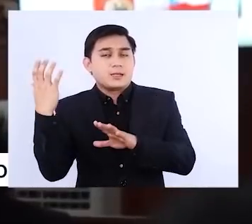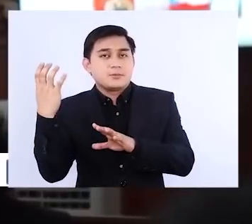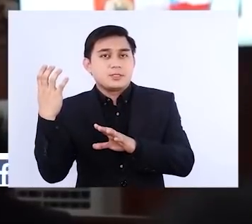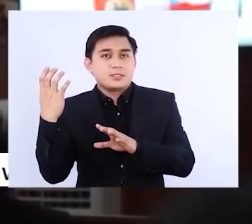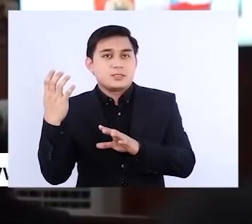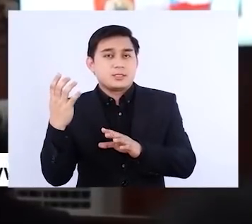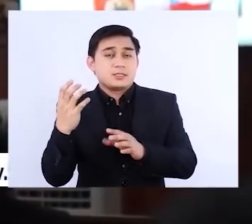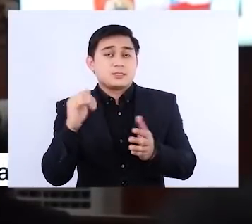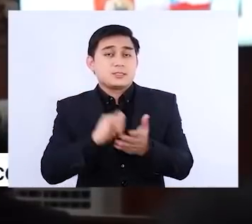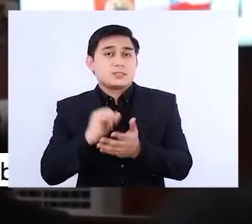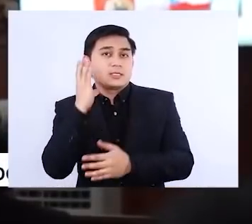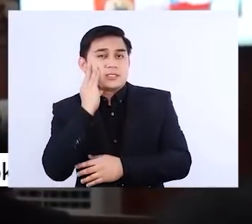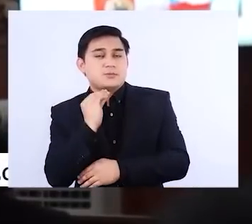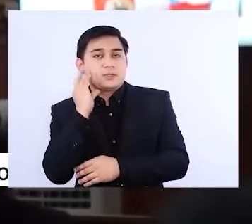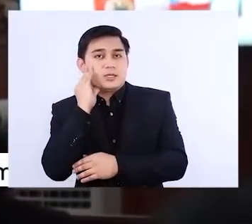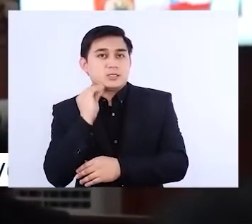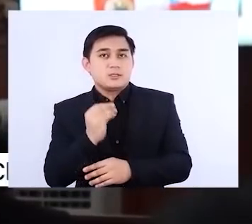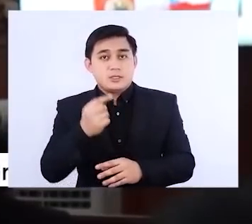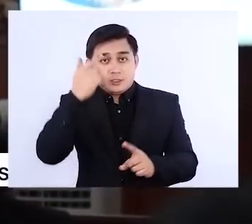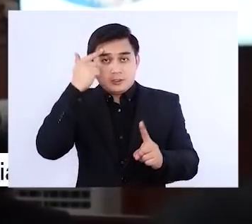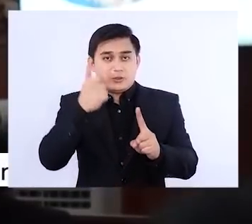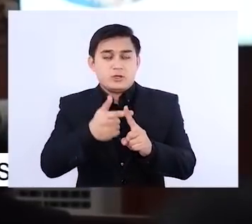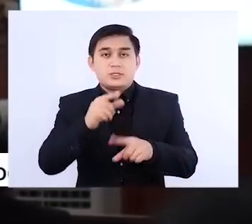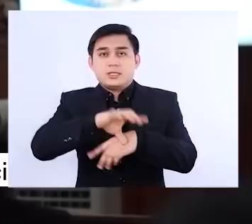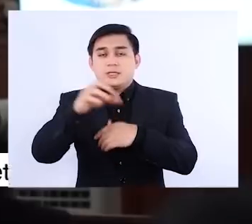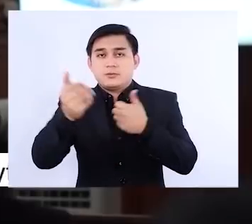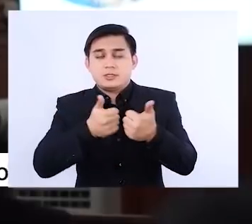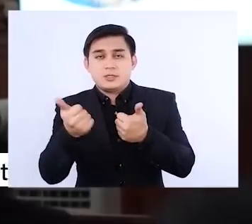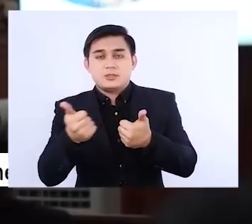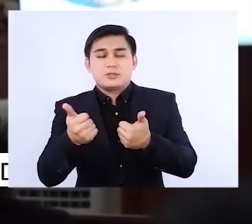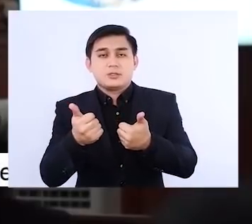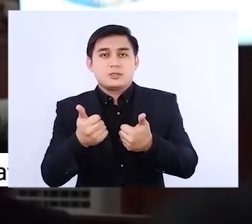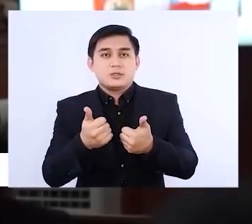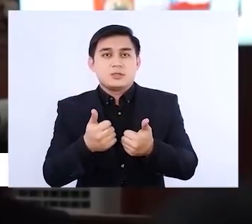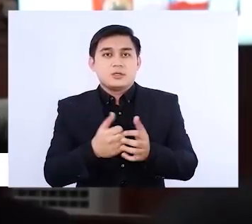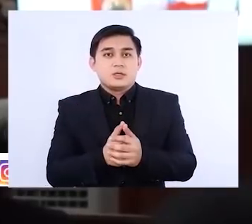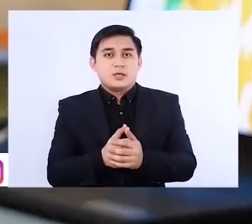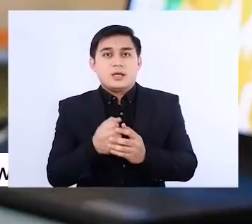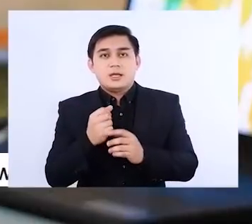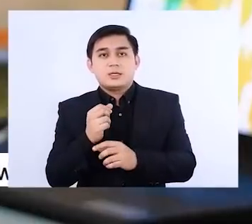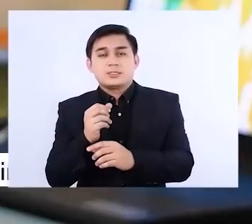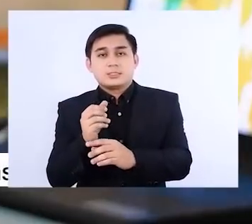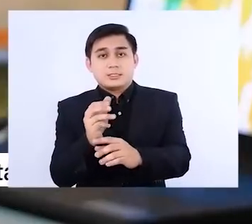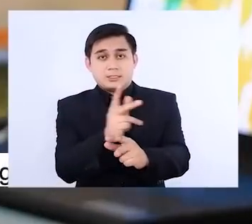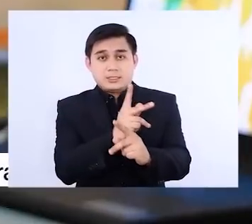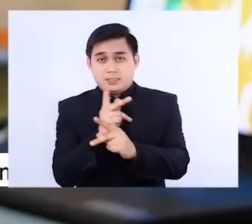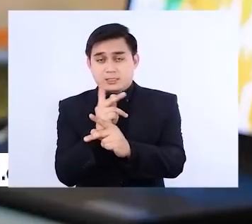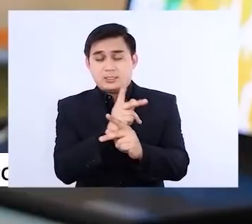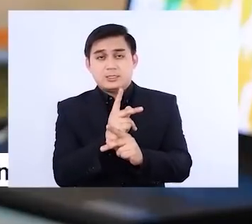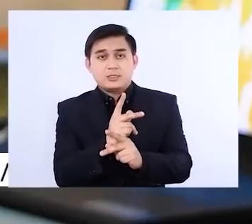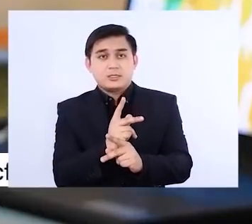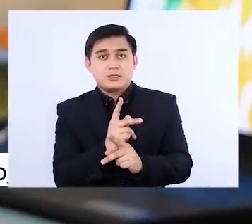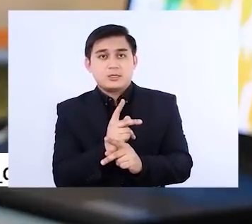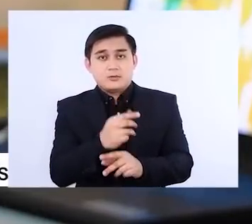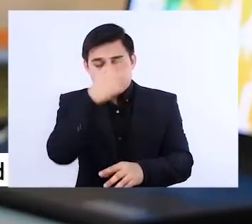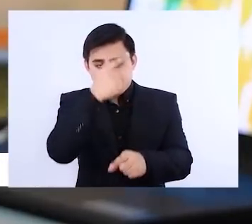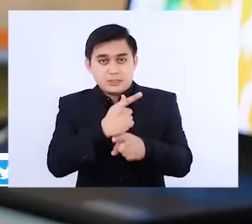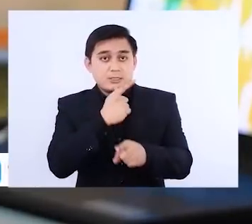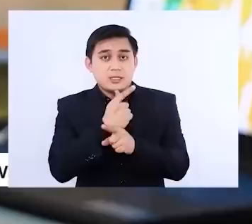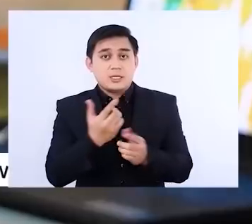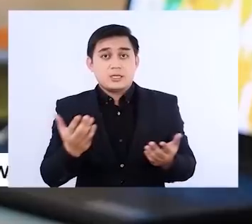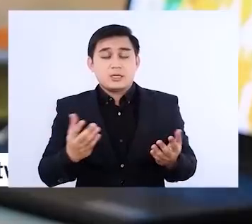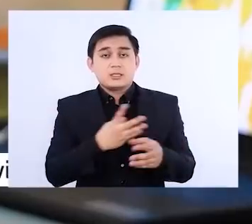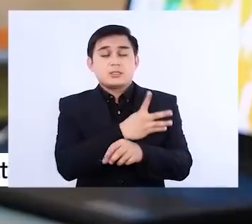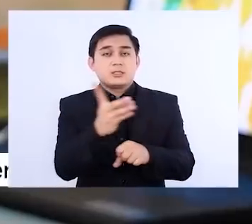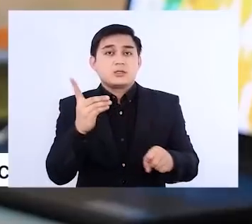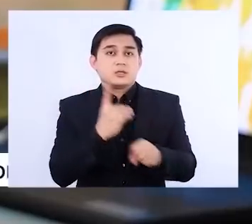na nasasagupa. Sa layunin po ng pamamahala na may pagmalasakit ang mga kapatid sa distrito, lalo